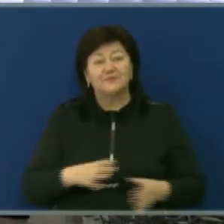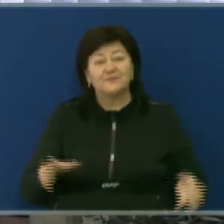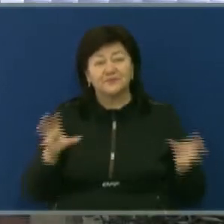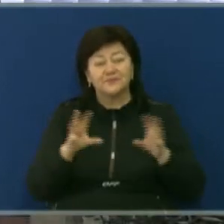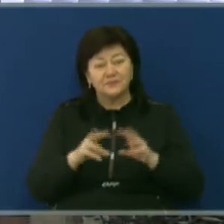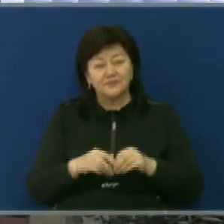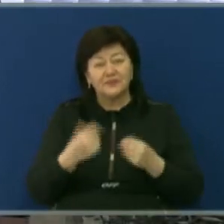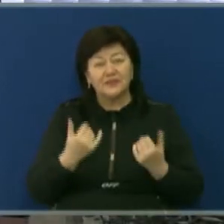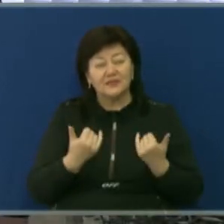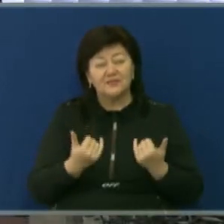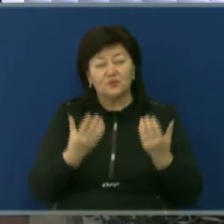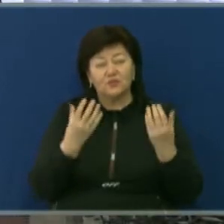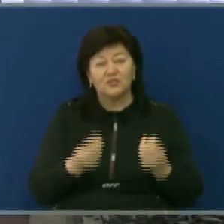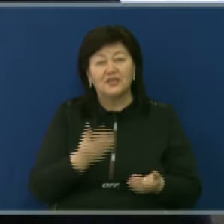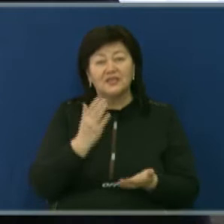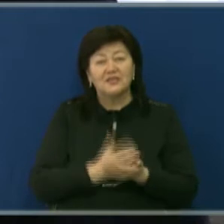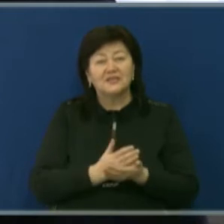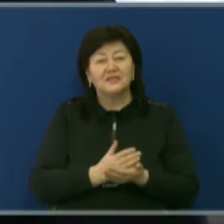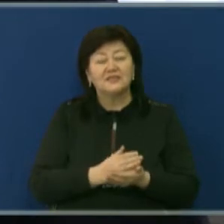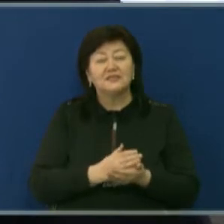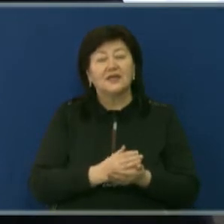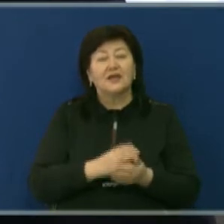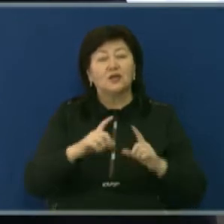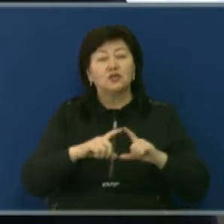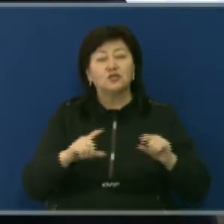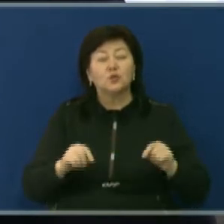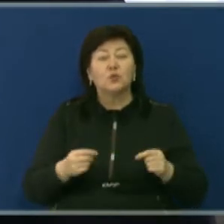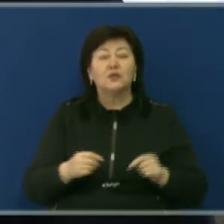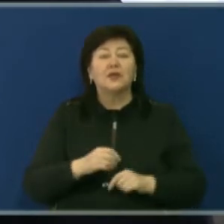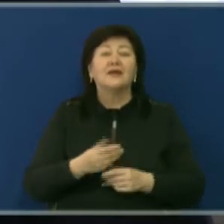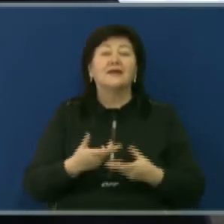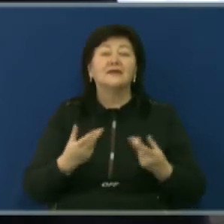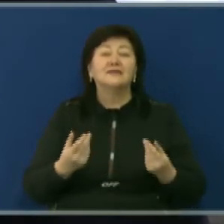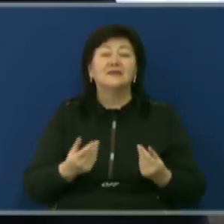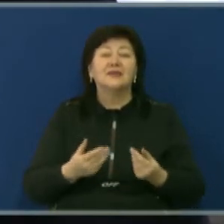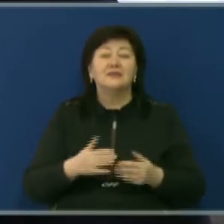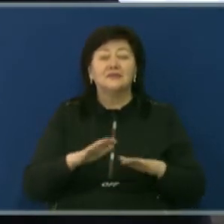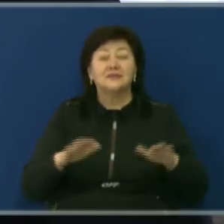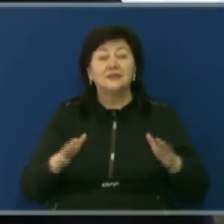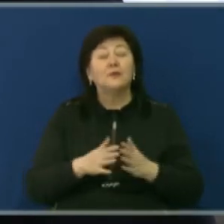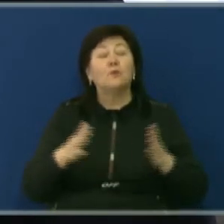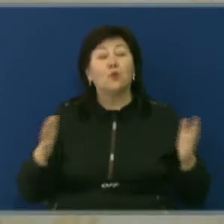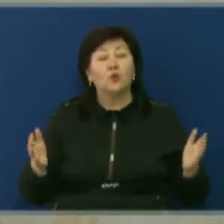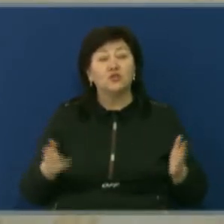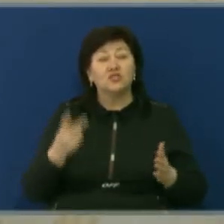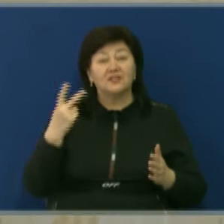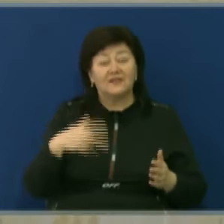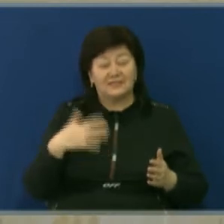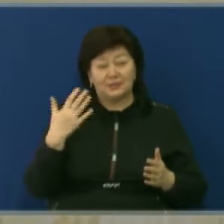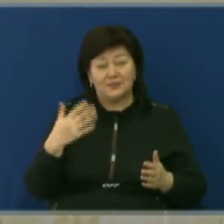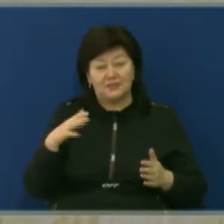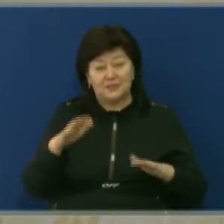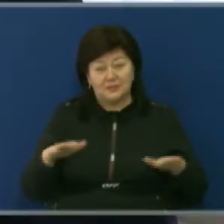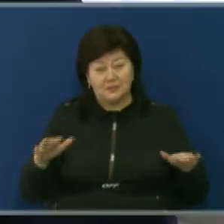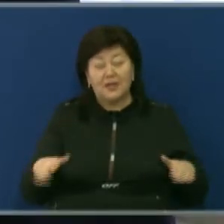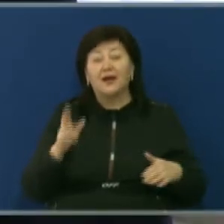тем, на сегодняшний день есть школы, где количество учащихся в классе превышает 25 детей. В такой ситуации возникает вопрос,